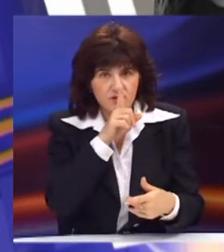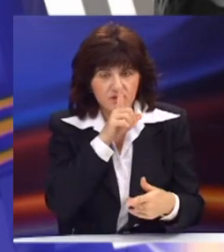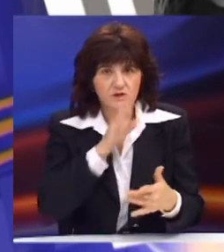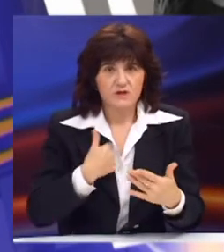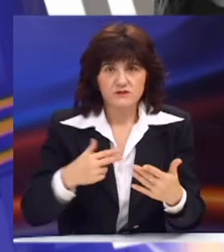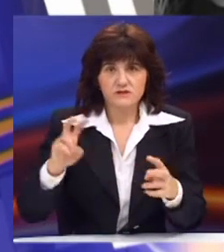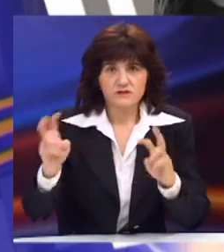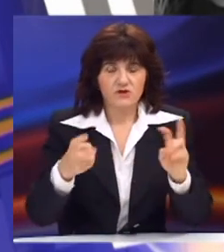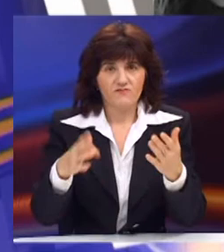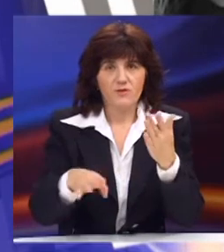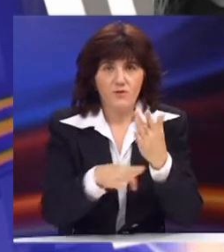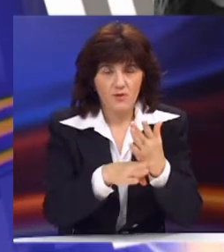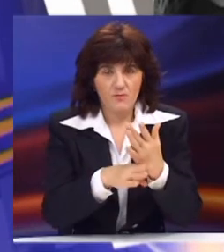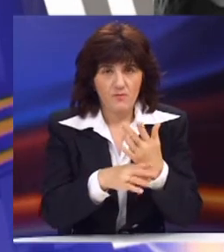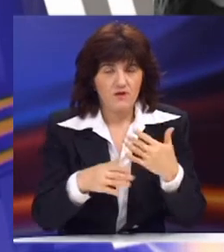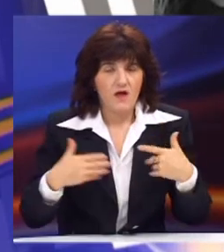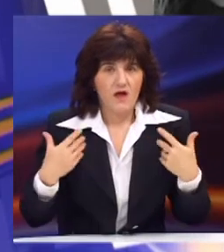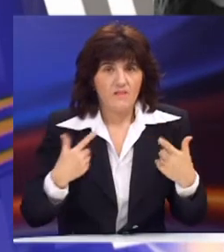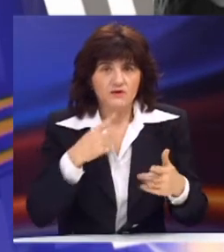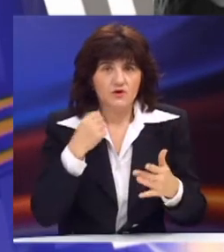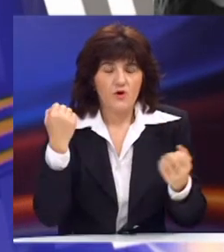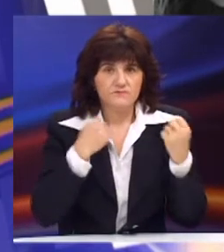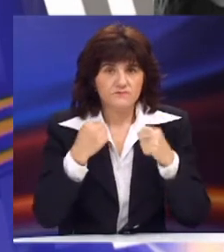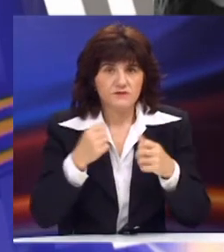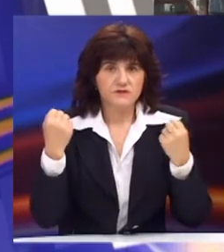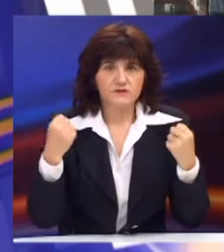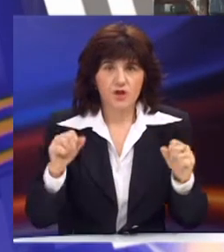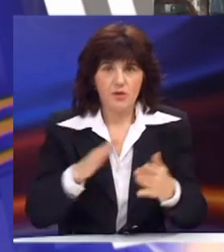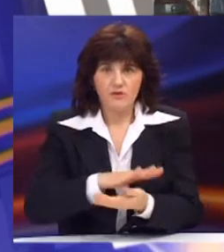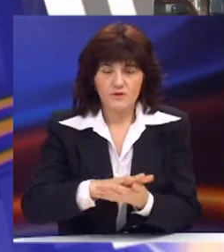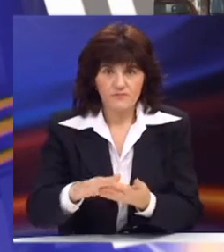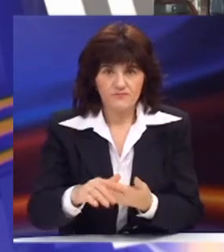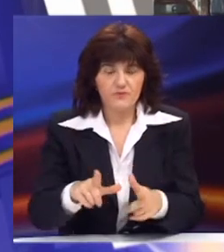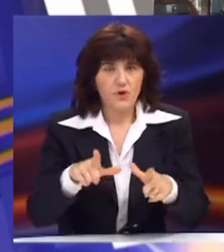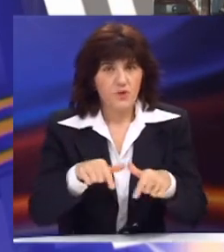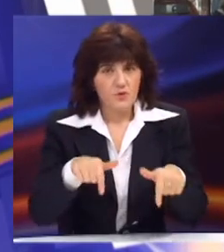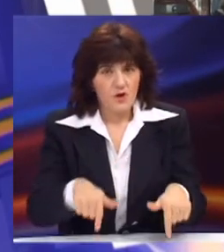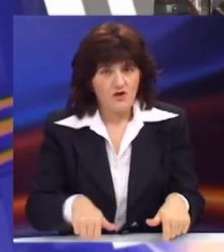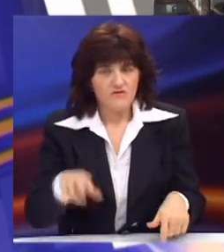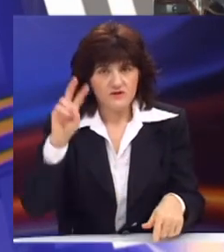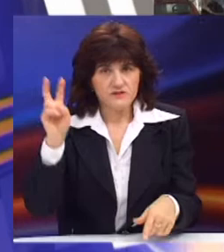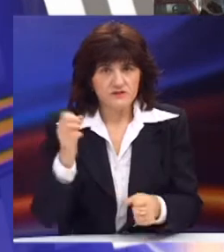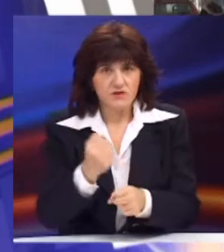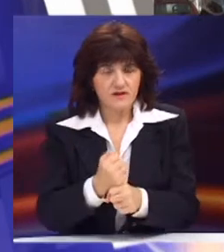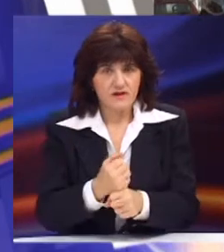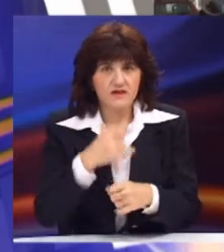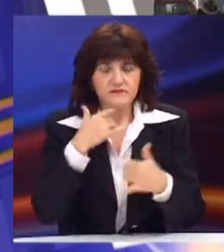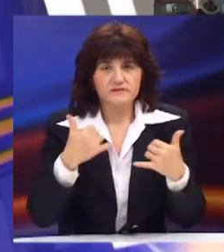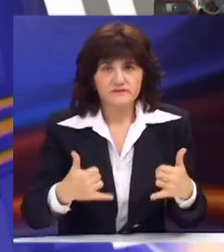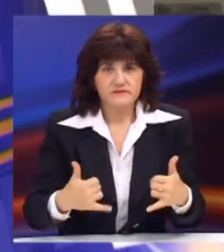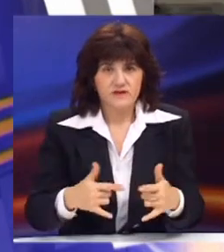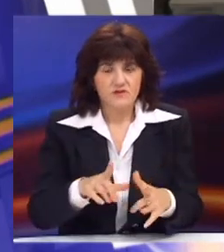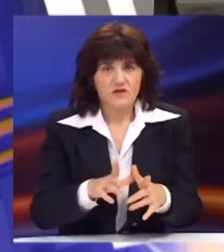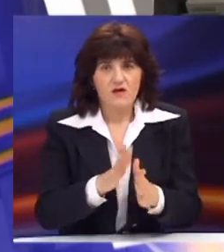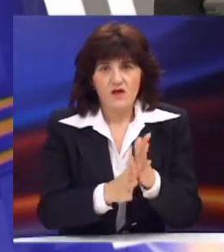tišinu posle poziva u pomoć, ne želim nasilnike na slobodi. U Subotičkom centru za socijalni rad objašnjavaju da za